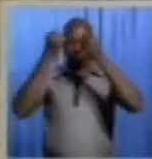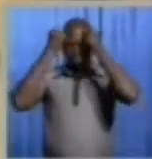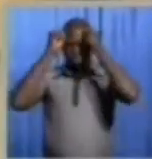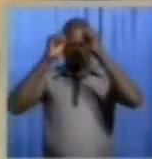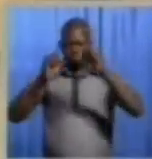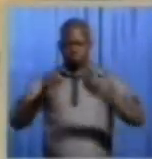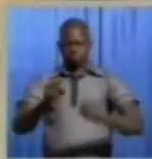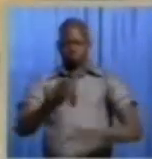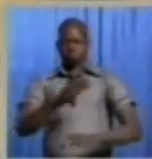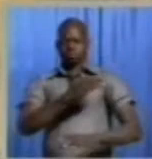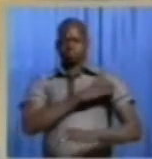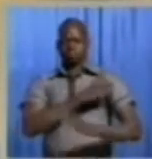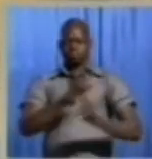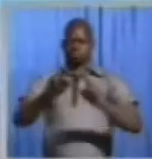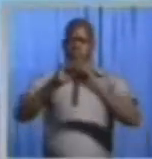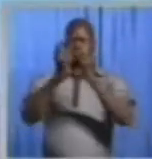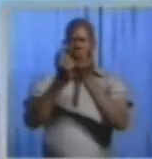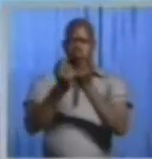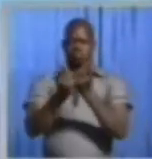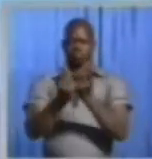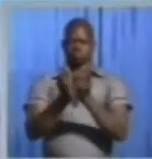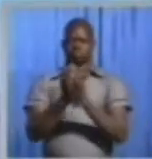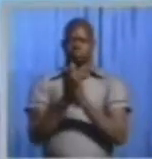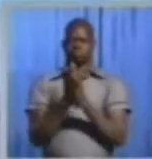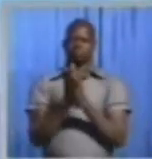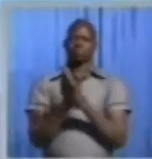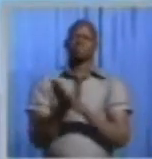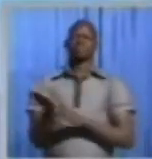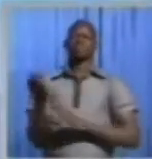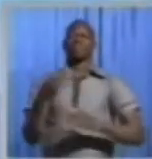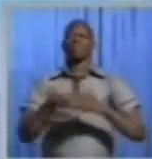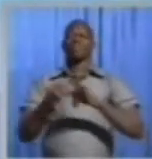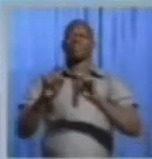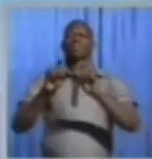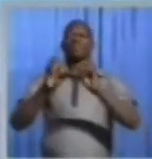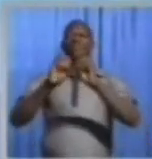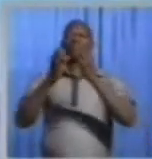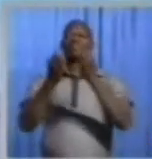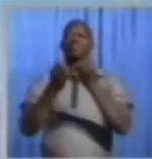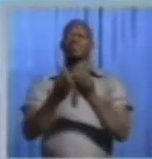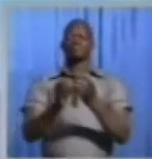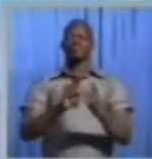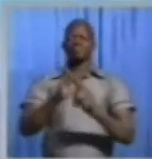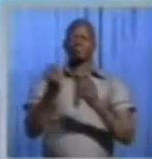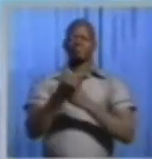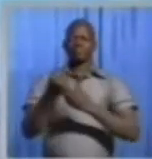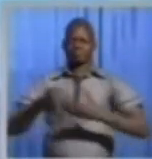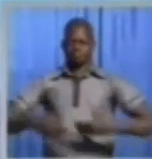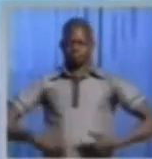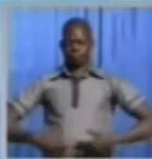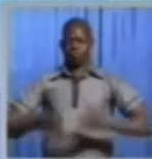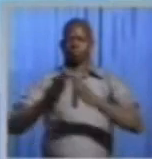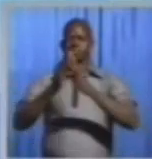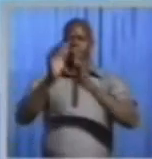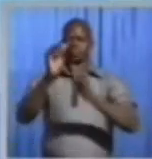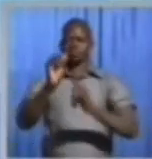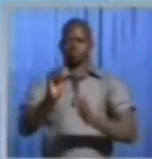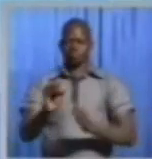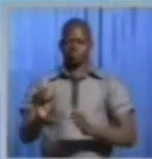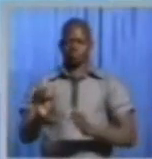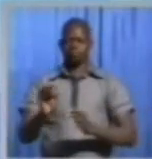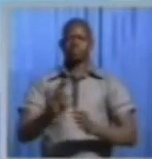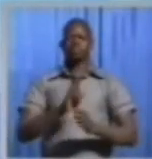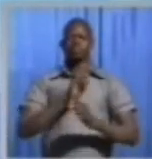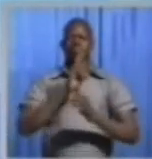président de la commission de l'UOMOA. Et dans le volet social de ce journal, les jeunes de la ville de Ouagadougou se sont